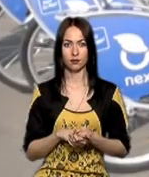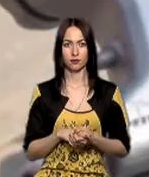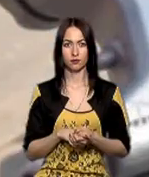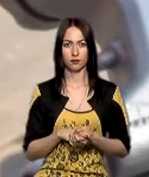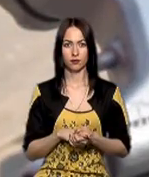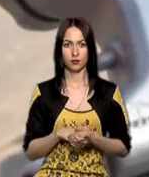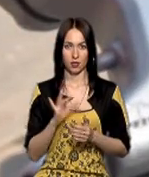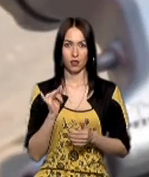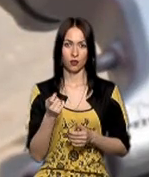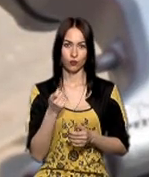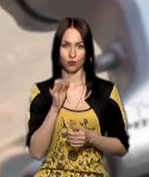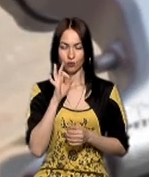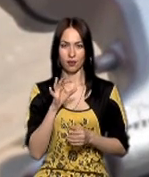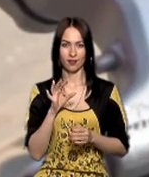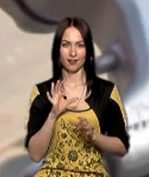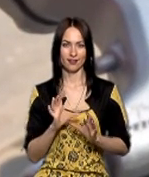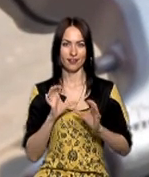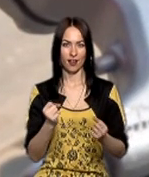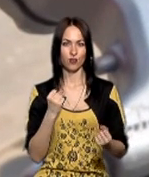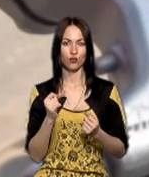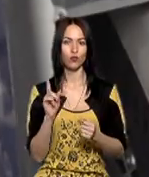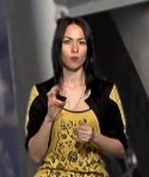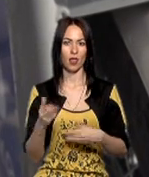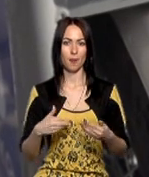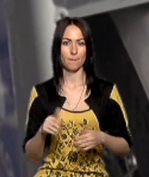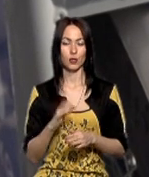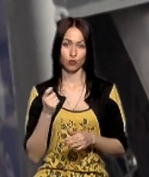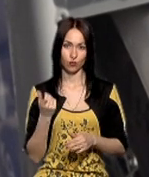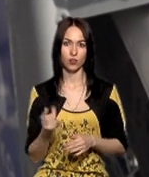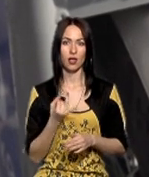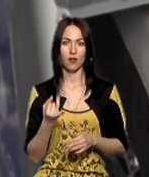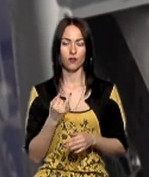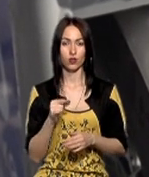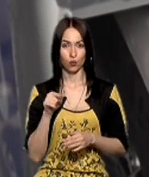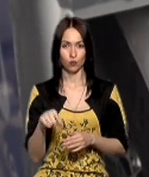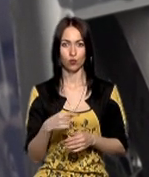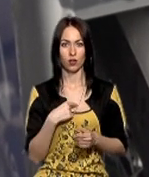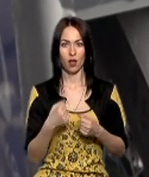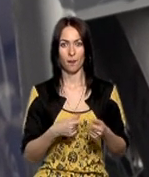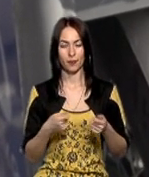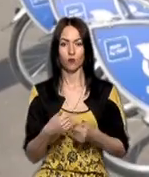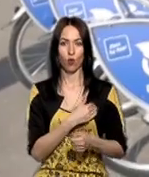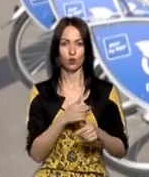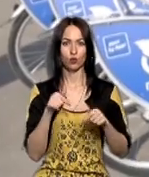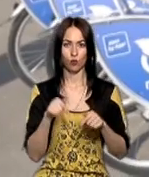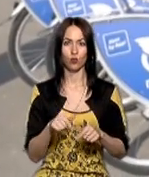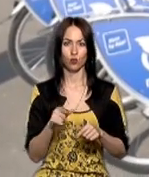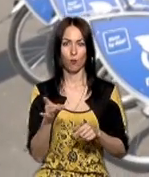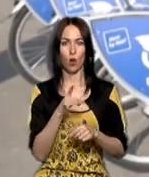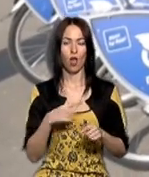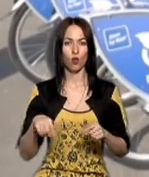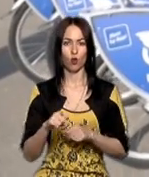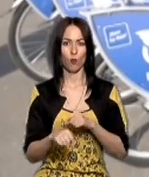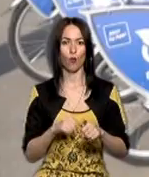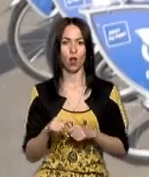гривень заплатити і трохи сідниці підкачати. І щоб не пішки йти, трохи цікавіше. Ось сюди його привіз, хочемо тут по району покататися.